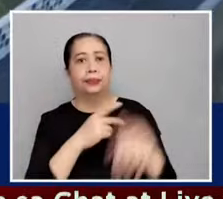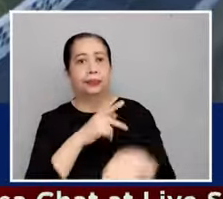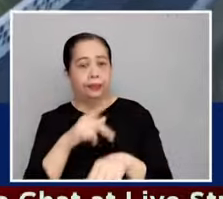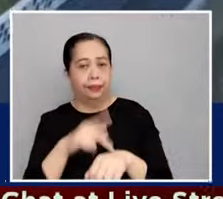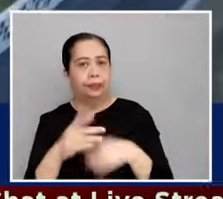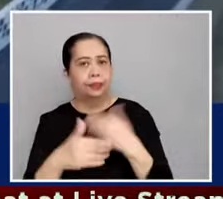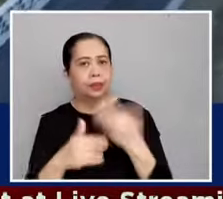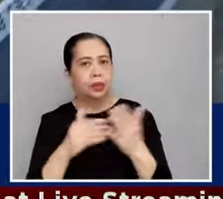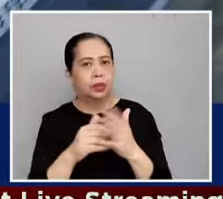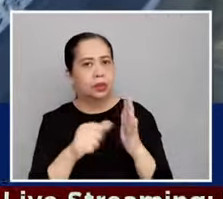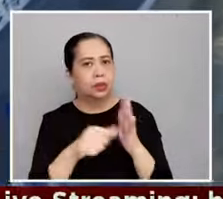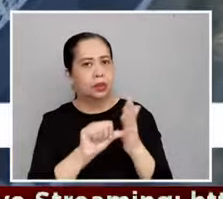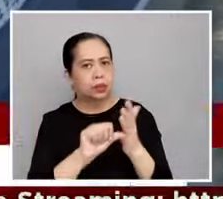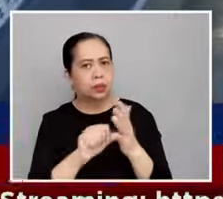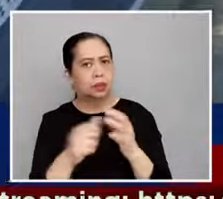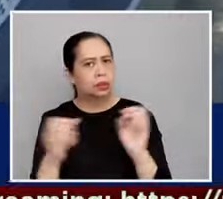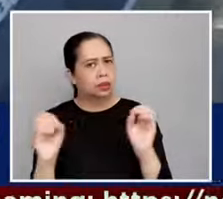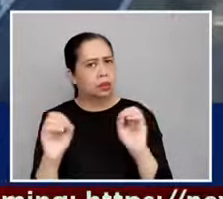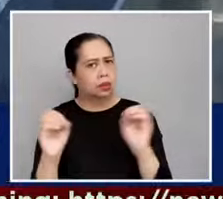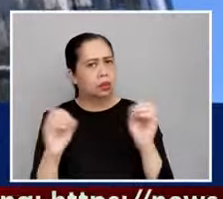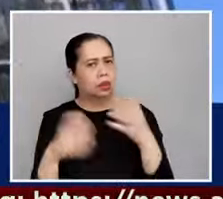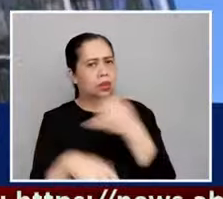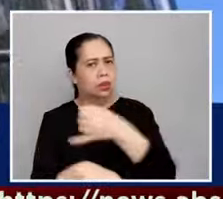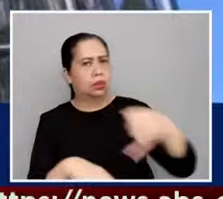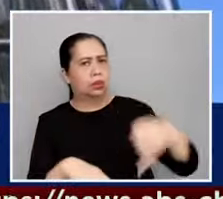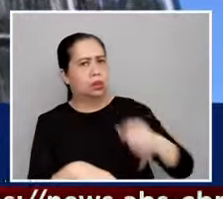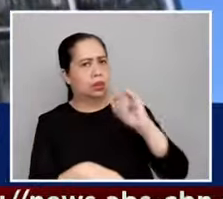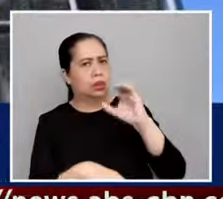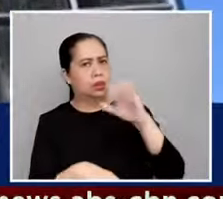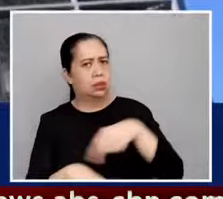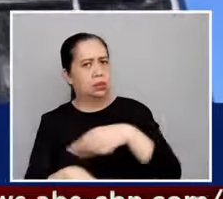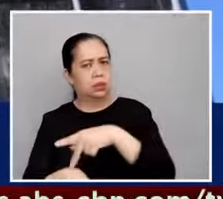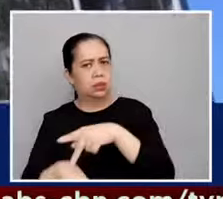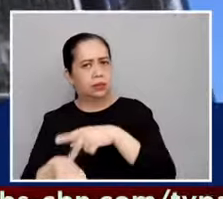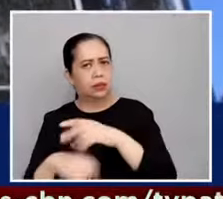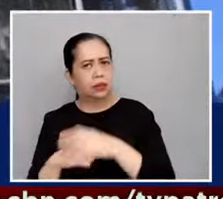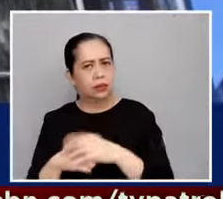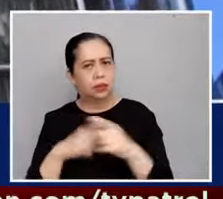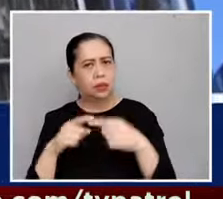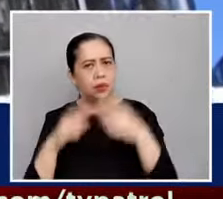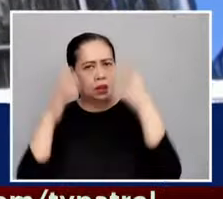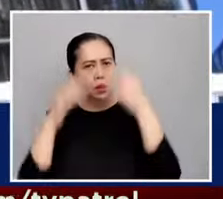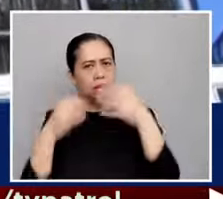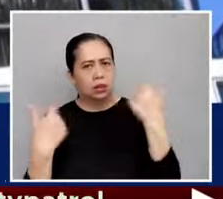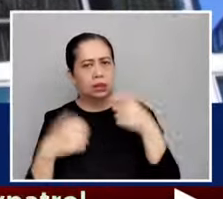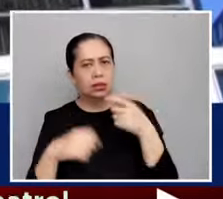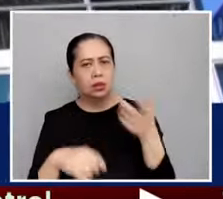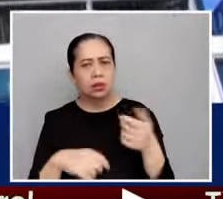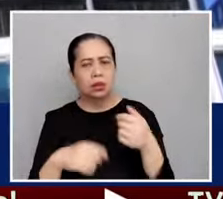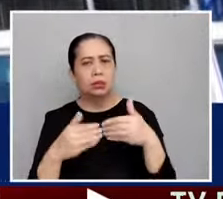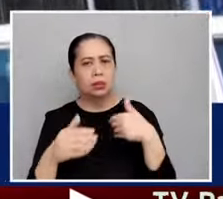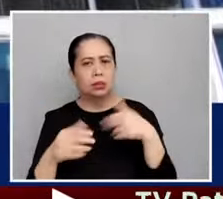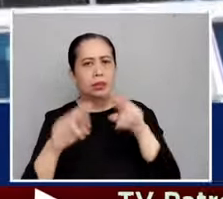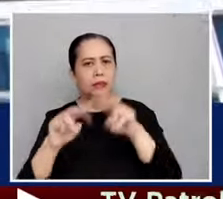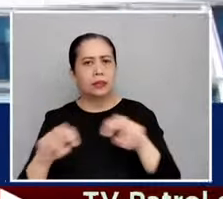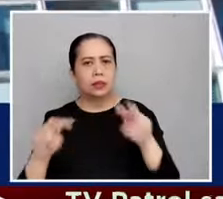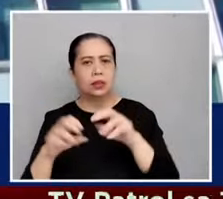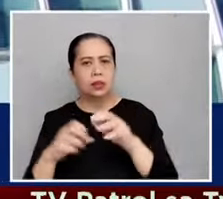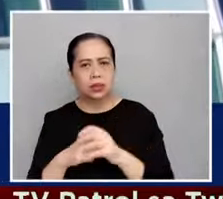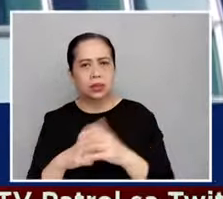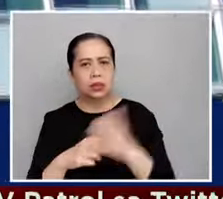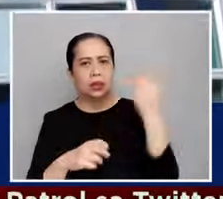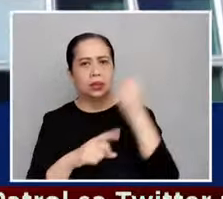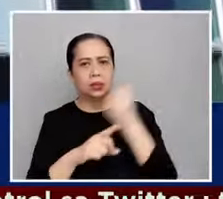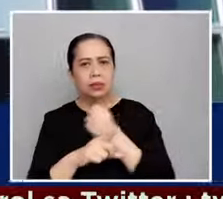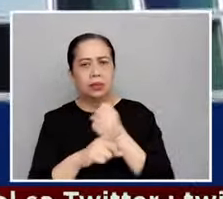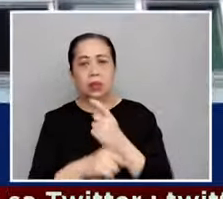muli nitong iginiit na wala na sa jurisdiksyon ng ICC ang bansa nang magdesisyon itong maglunsad ng preliminary investigation noong